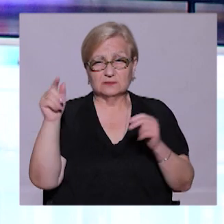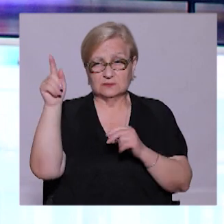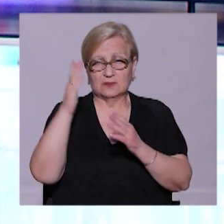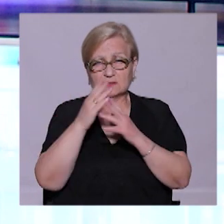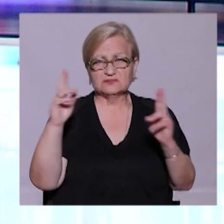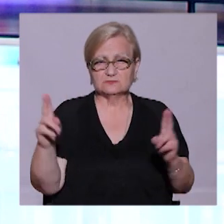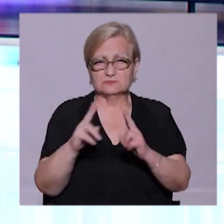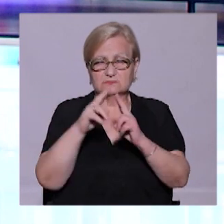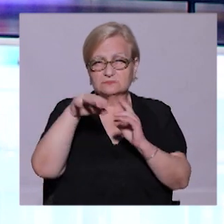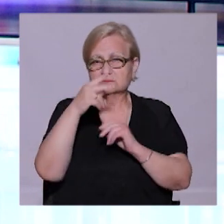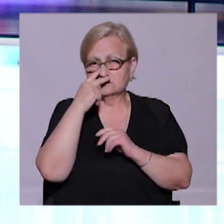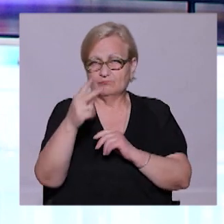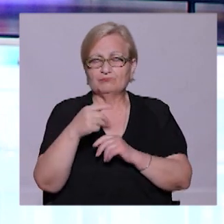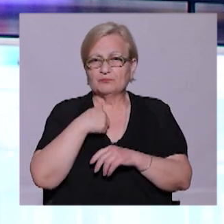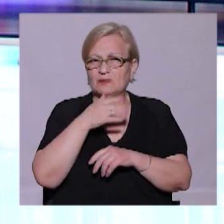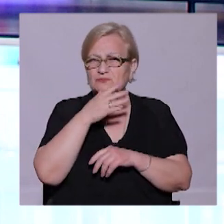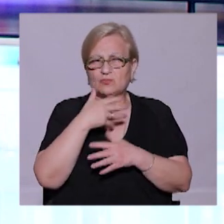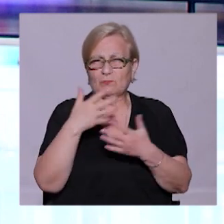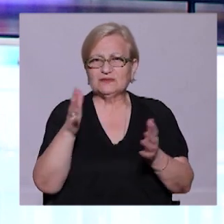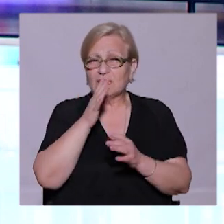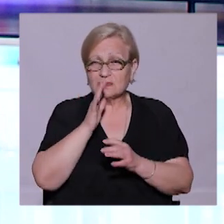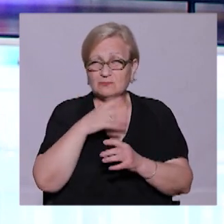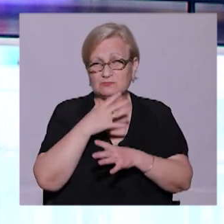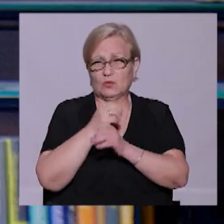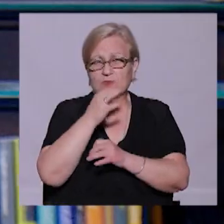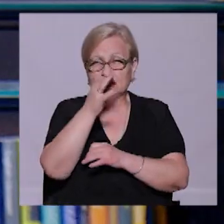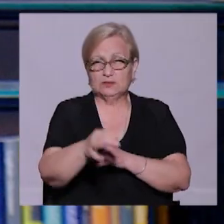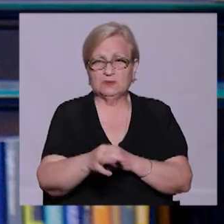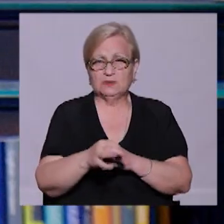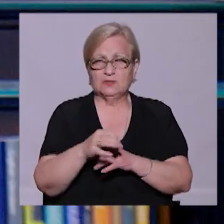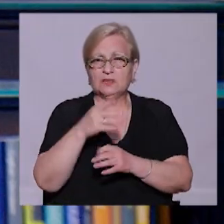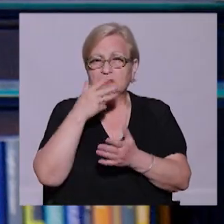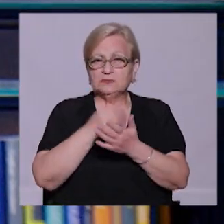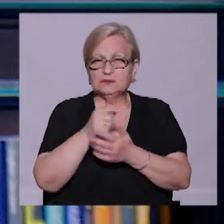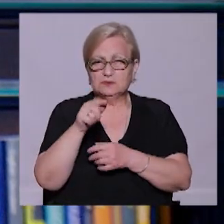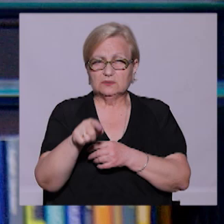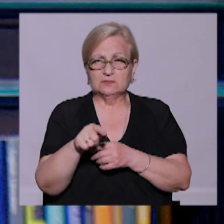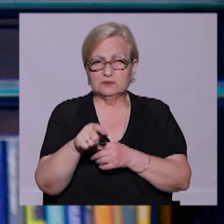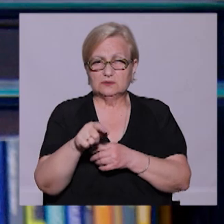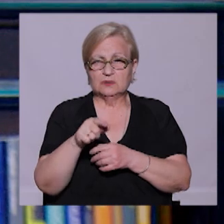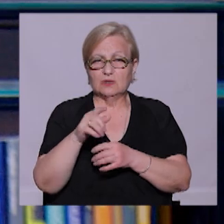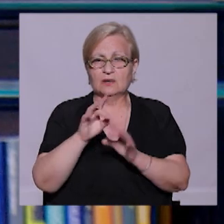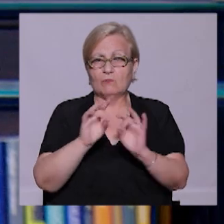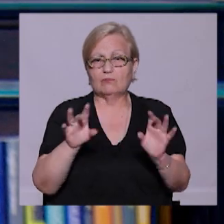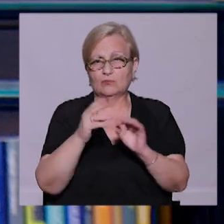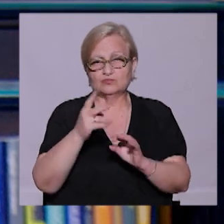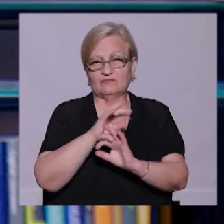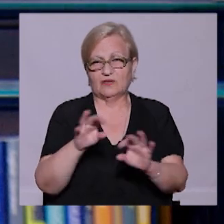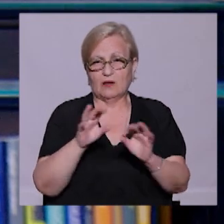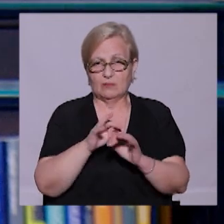და სამწუხაროდ ჩვენ ახლა მეტ დროს ვეღარ დაუთმობთ პროლოგს, იმიტომ რომ საკუთრივ რომანზე უნდა